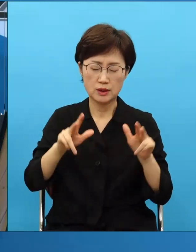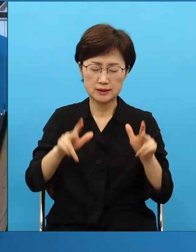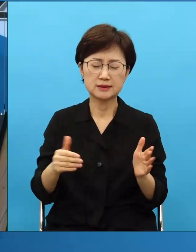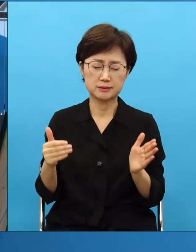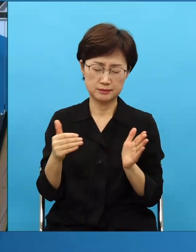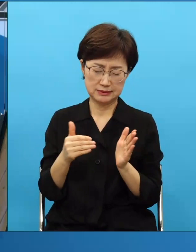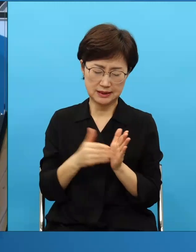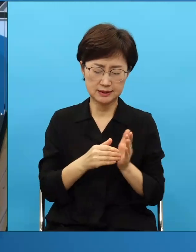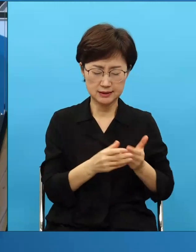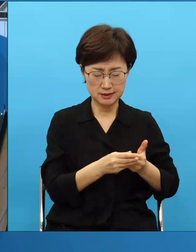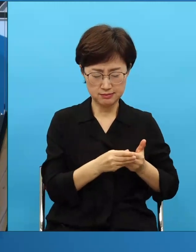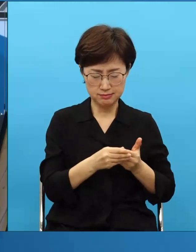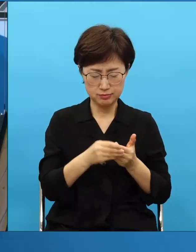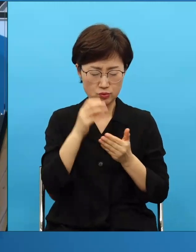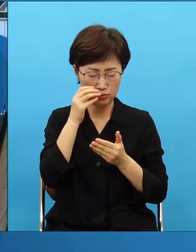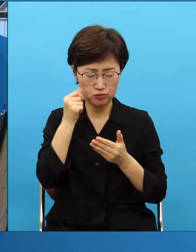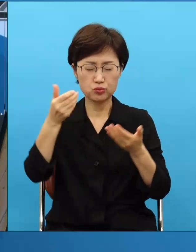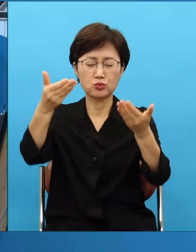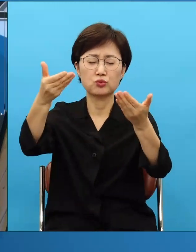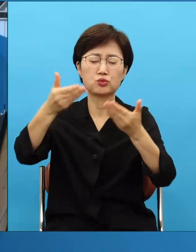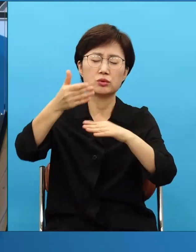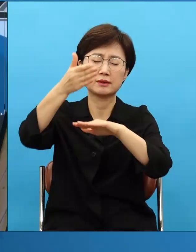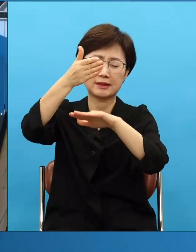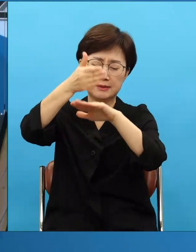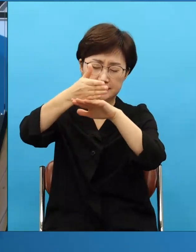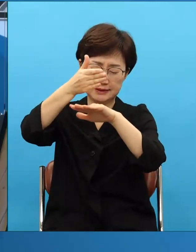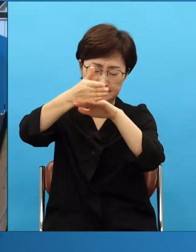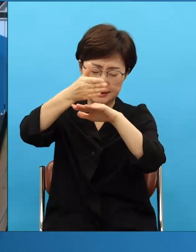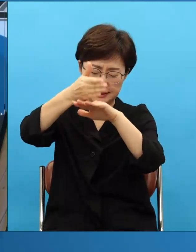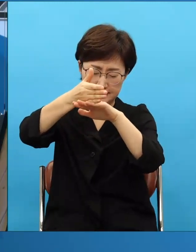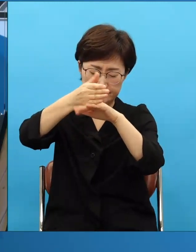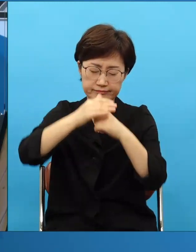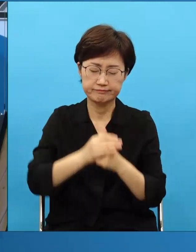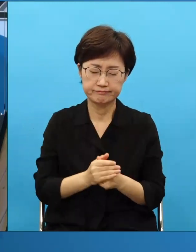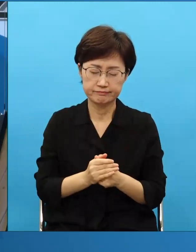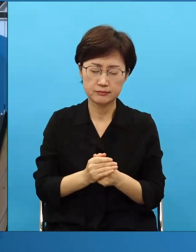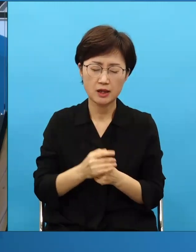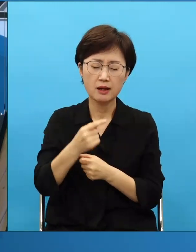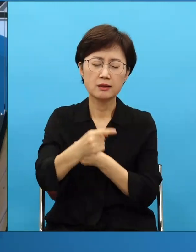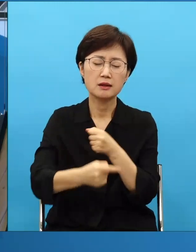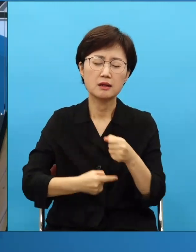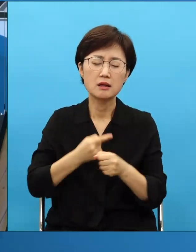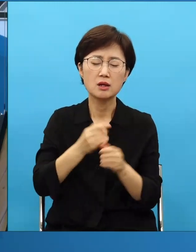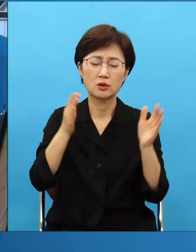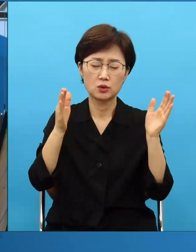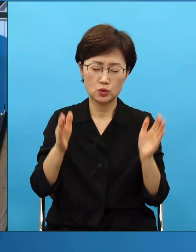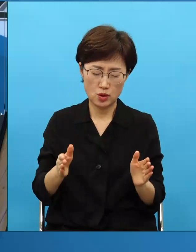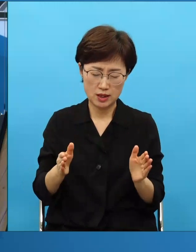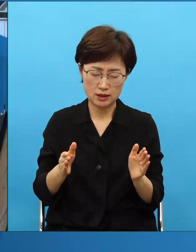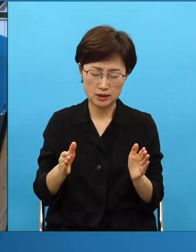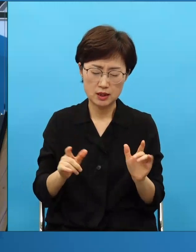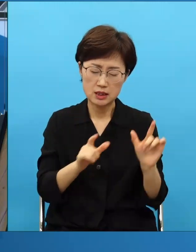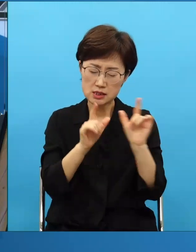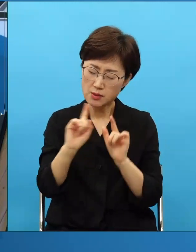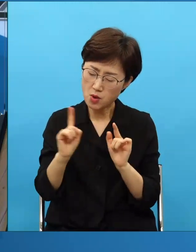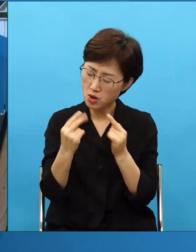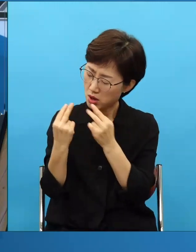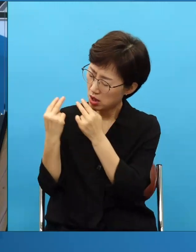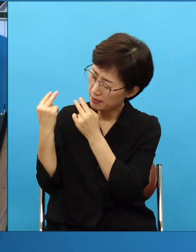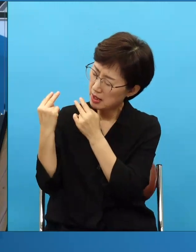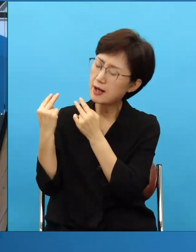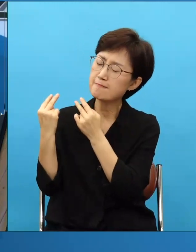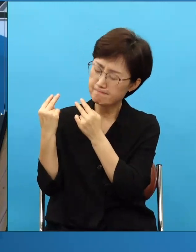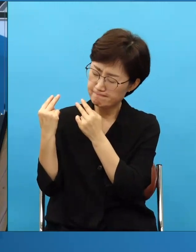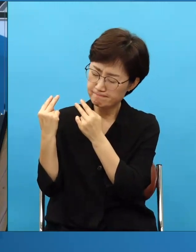until now through your grace, mercy, and the gospel of peace. 한 해 동안 걸어온 여정을 돌아보며 새롭게